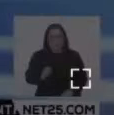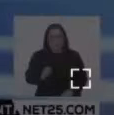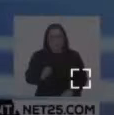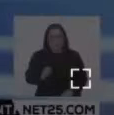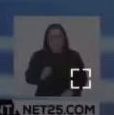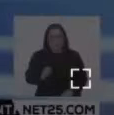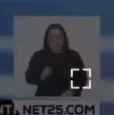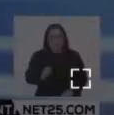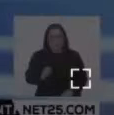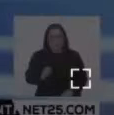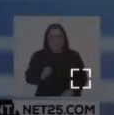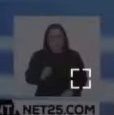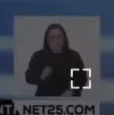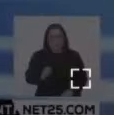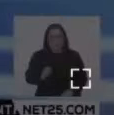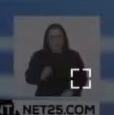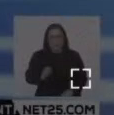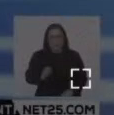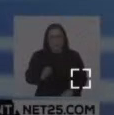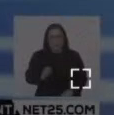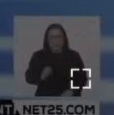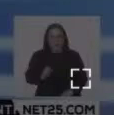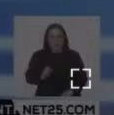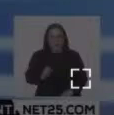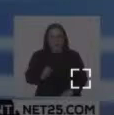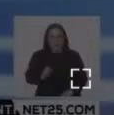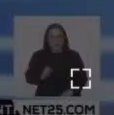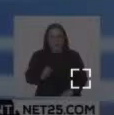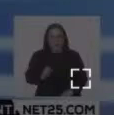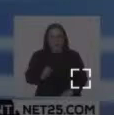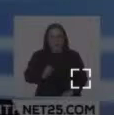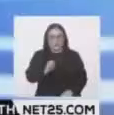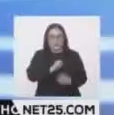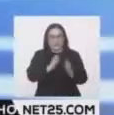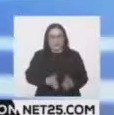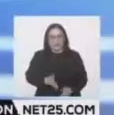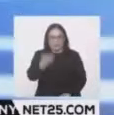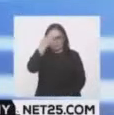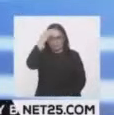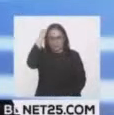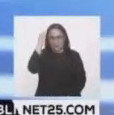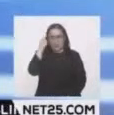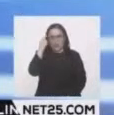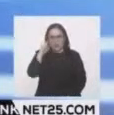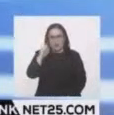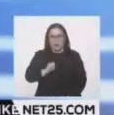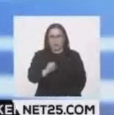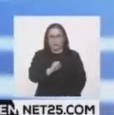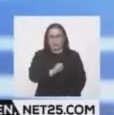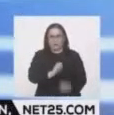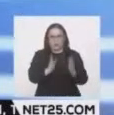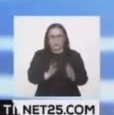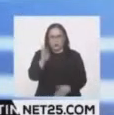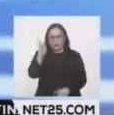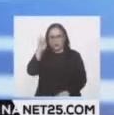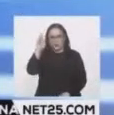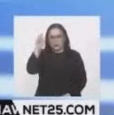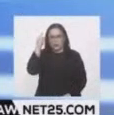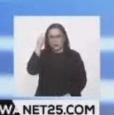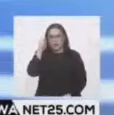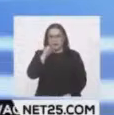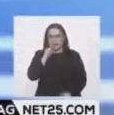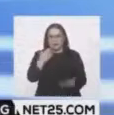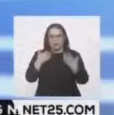Kiboy Pero pagdating dito kay senator Tulfo tiklop Rosa kay senador Raffy Tulfo para umanong